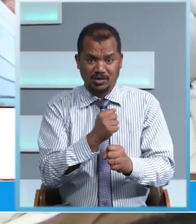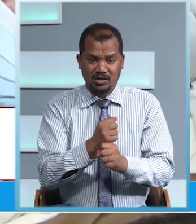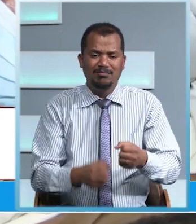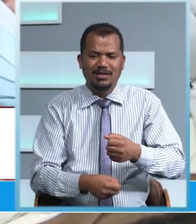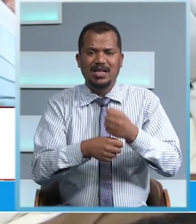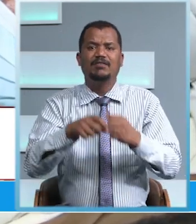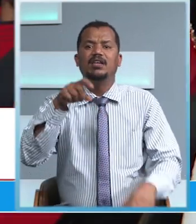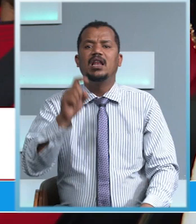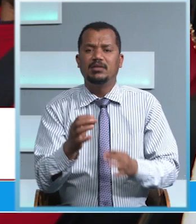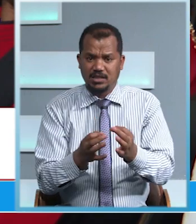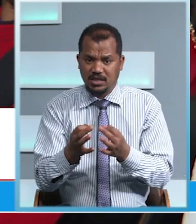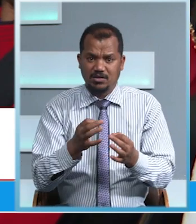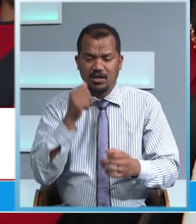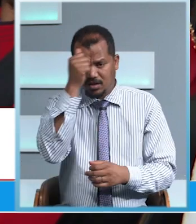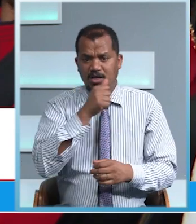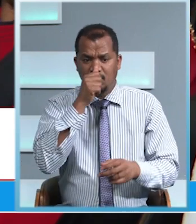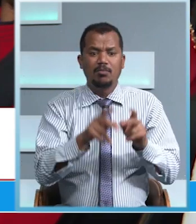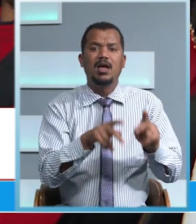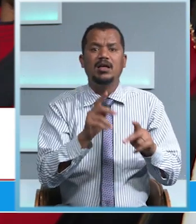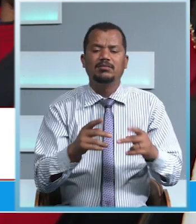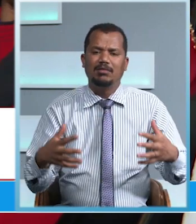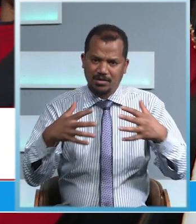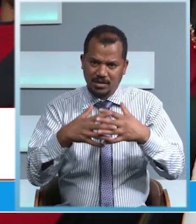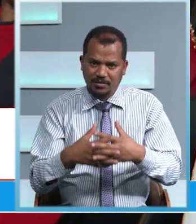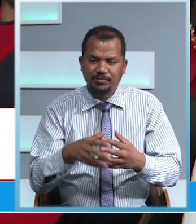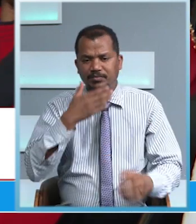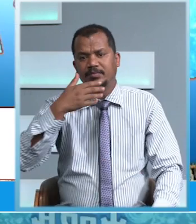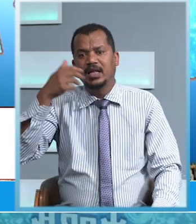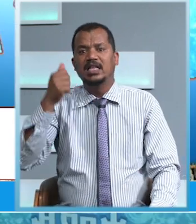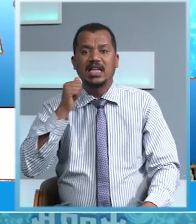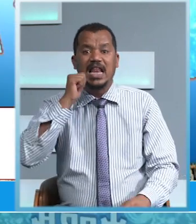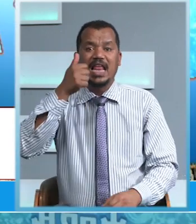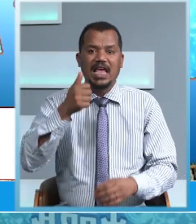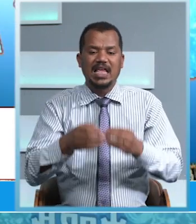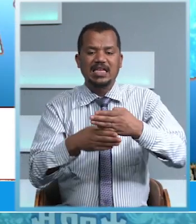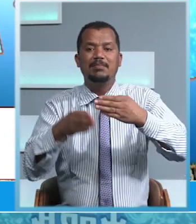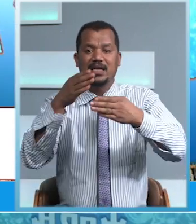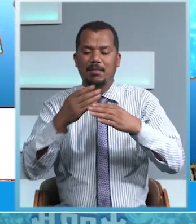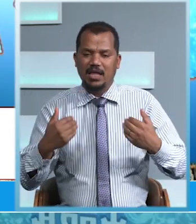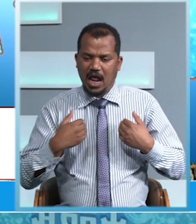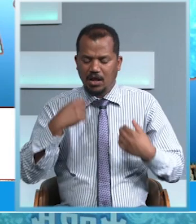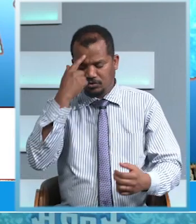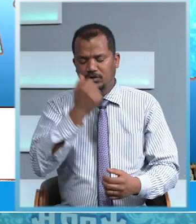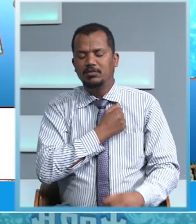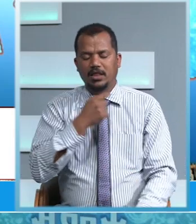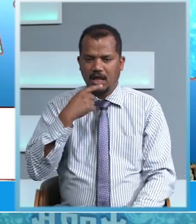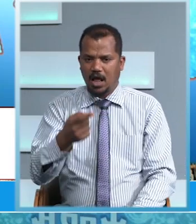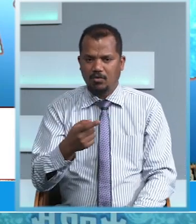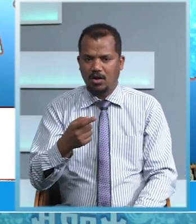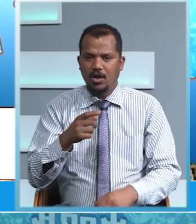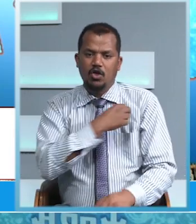ማቋቋሙን ስራ መደገፍ እንዳለበት ገልጸው የኢትዮጵያ ህዝብ በመተባበር የተሻለ ነገን እንደሚገነባ ያላቸውን